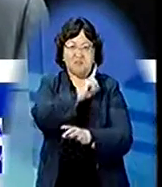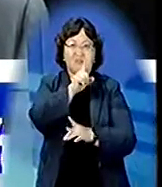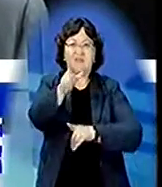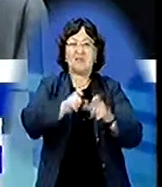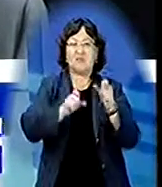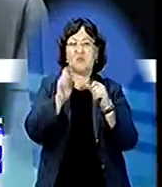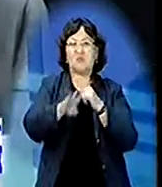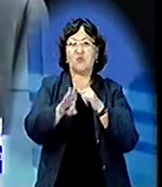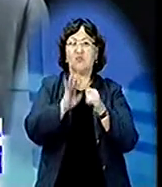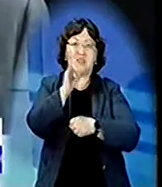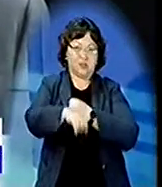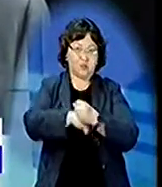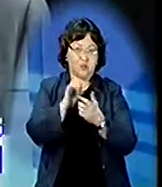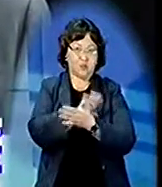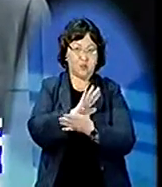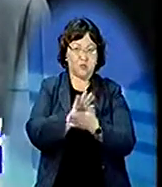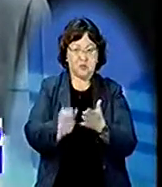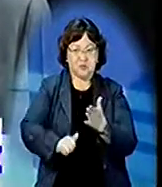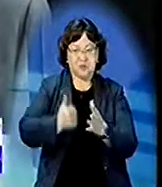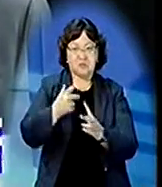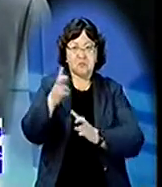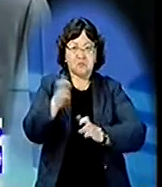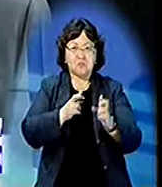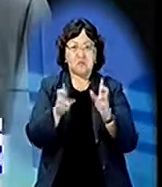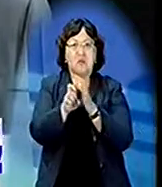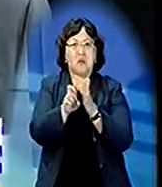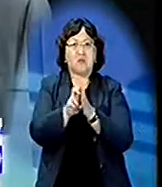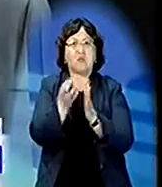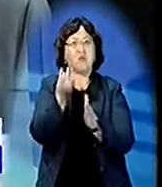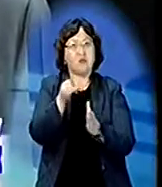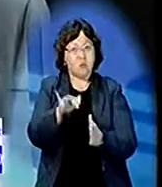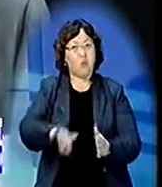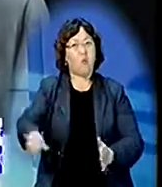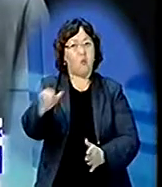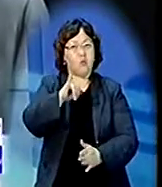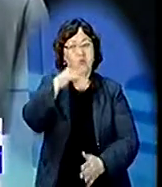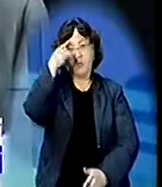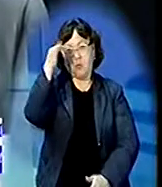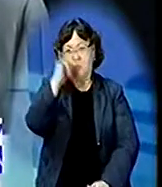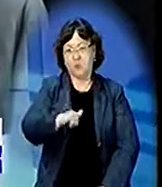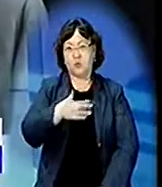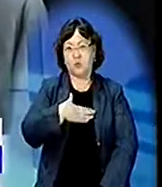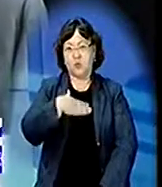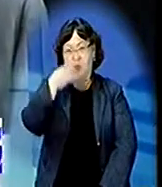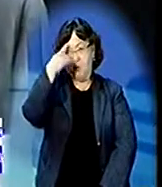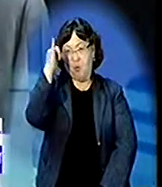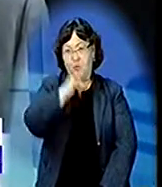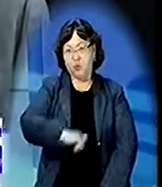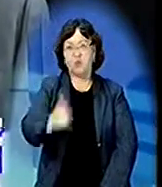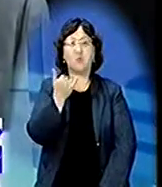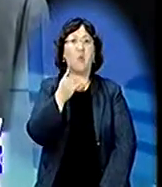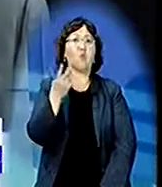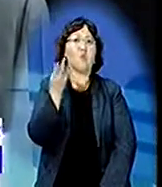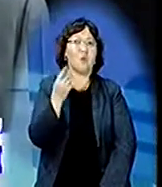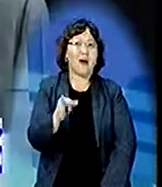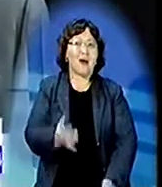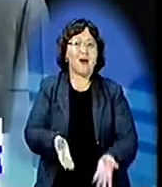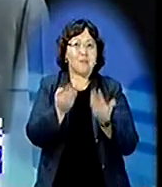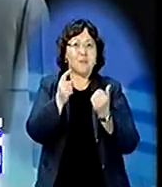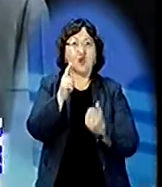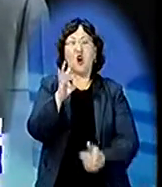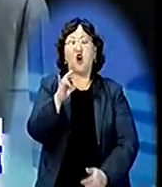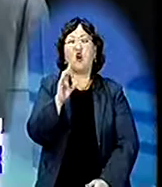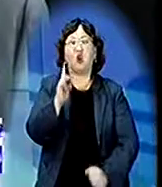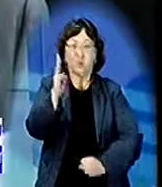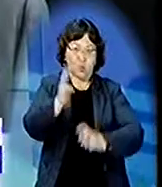байгаа бизнесийн боломжоор дүүрэн орох юм аа. Монгол орон уудамхаа төлөвгүй хөнгөн үйлдвэрийн